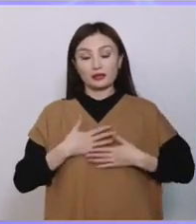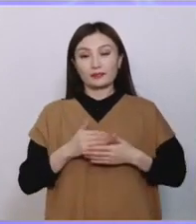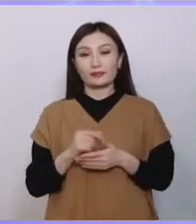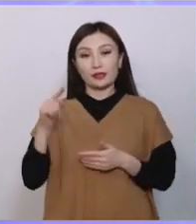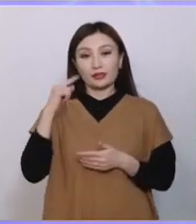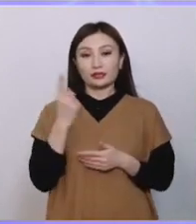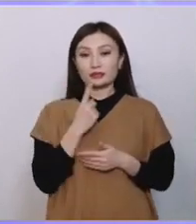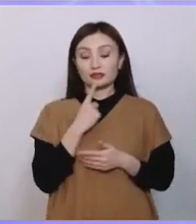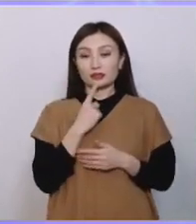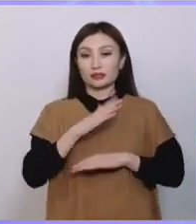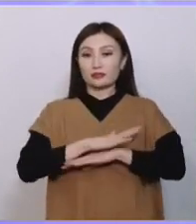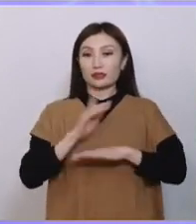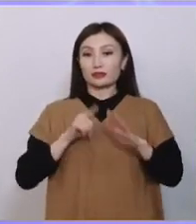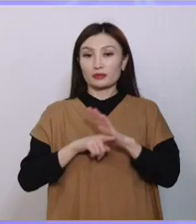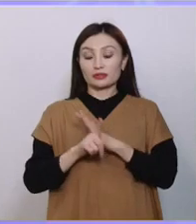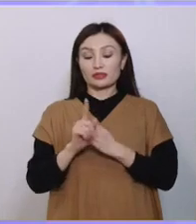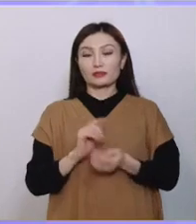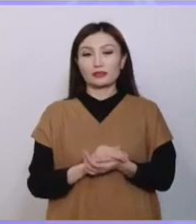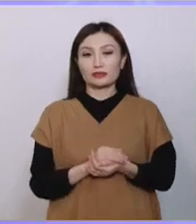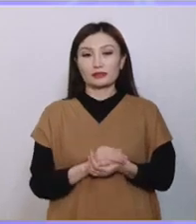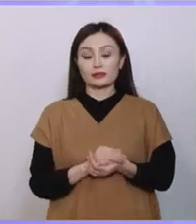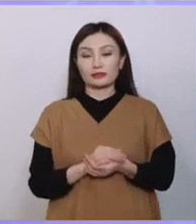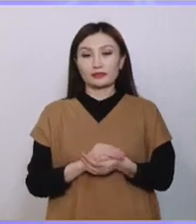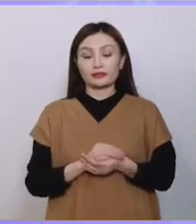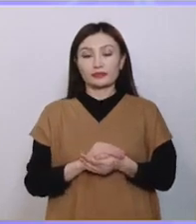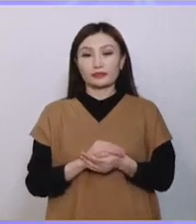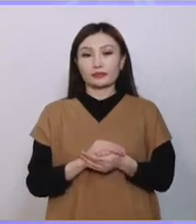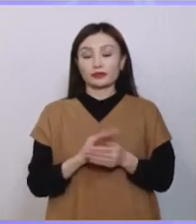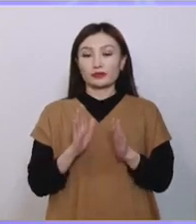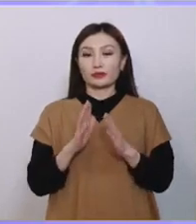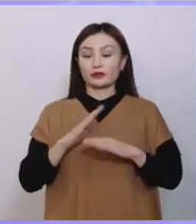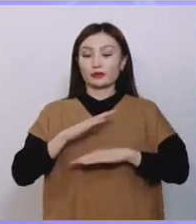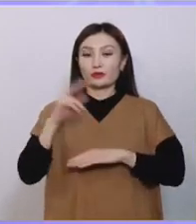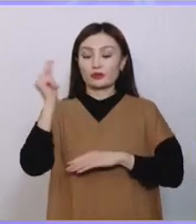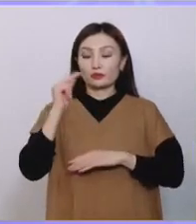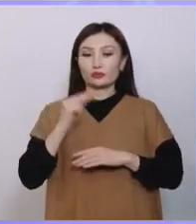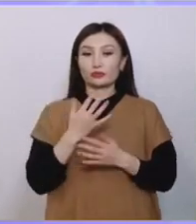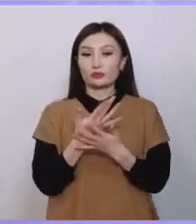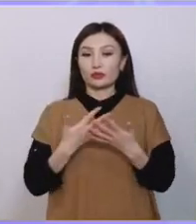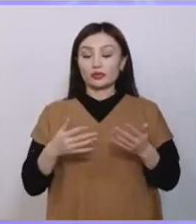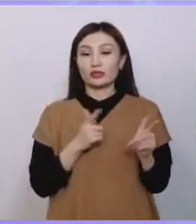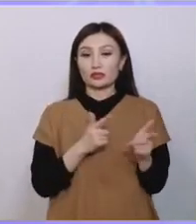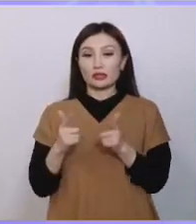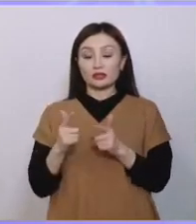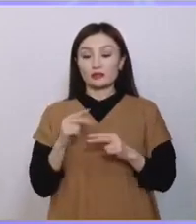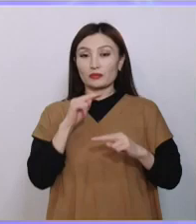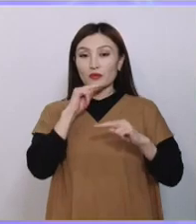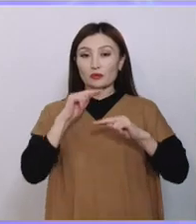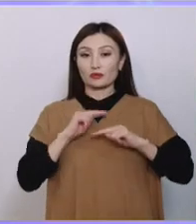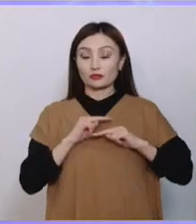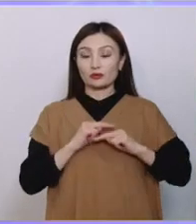Қырғыз тілі сабағызды баштайбыз. Оқу құралдарыңызды даярдап, көңіл бұрып отыруға